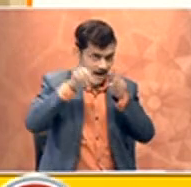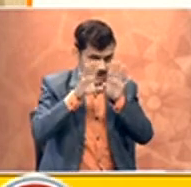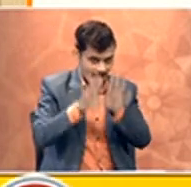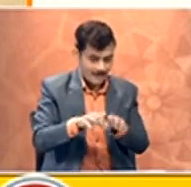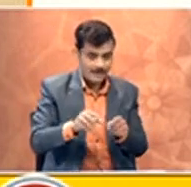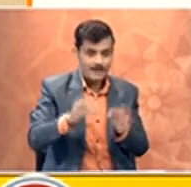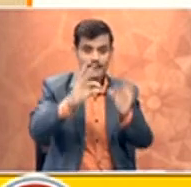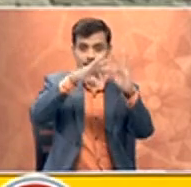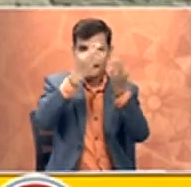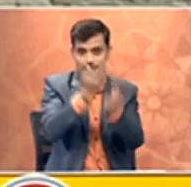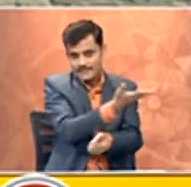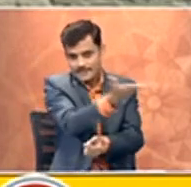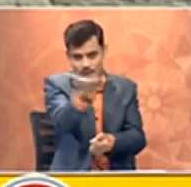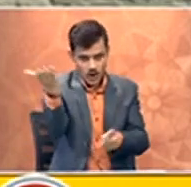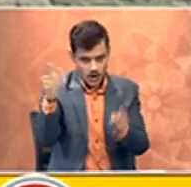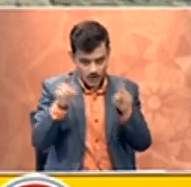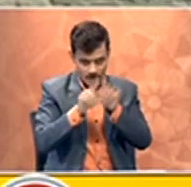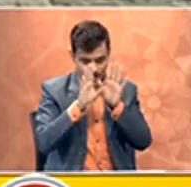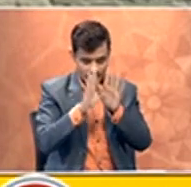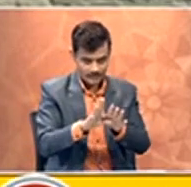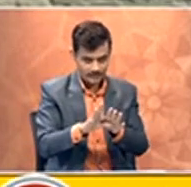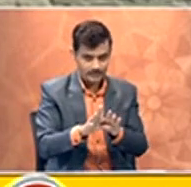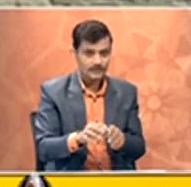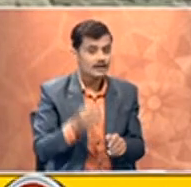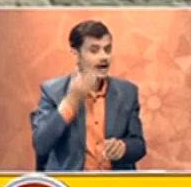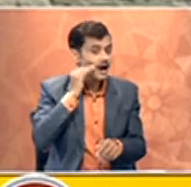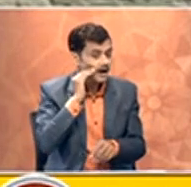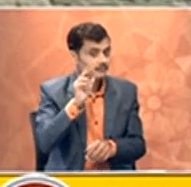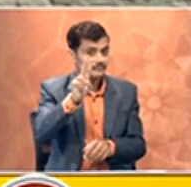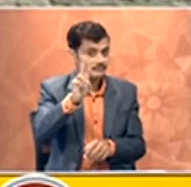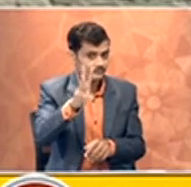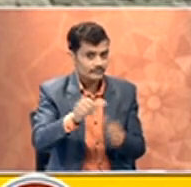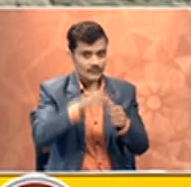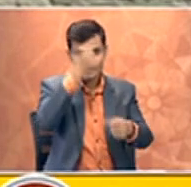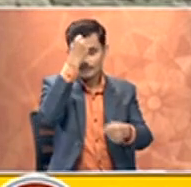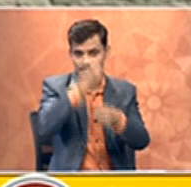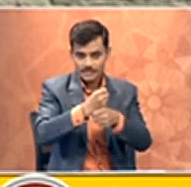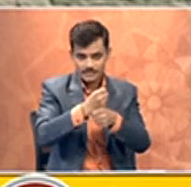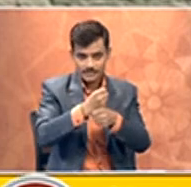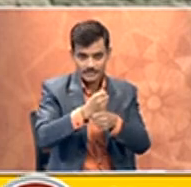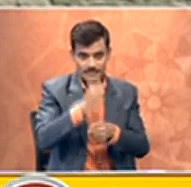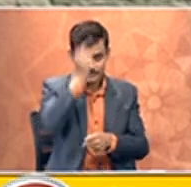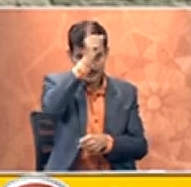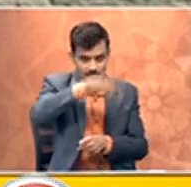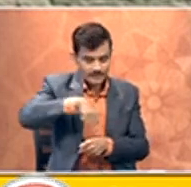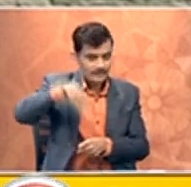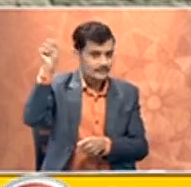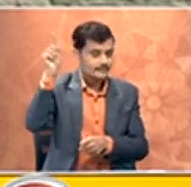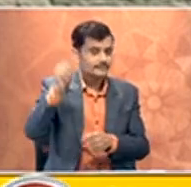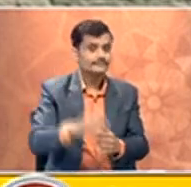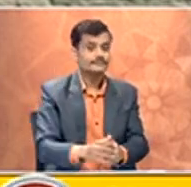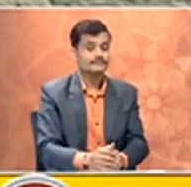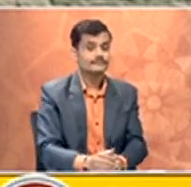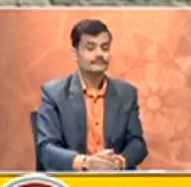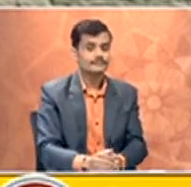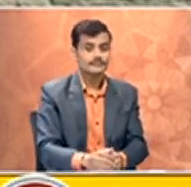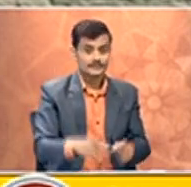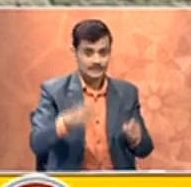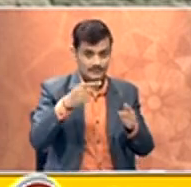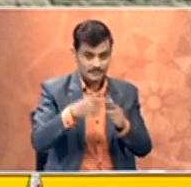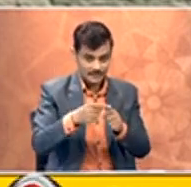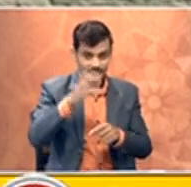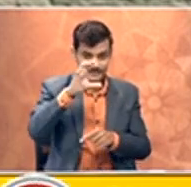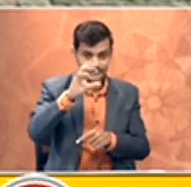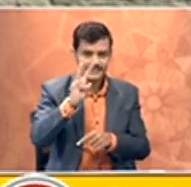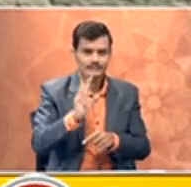मेरे परिवारजन, 23 अगस्त को भारत ने और भारत के चंद्रयान